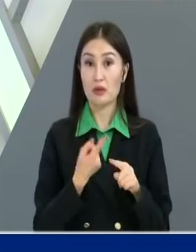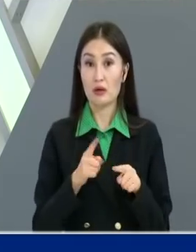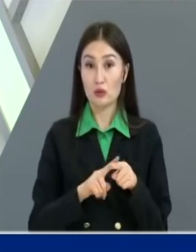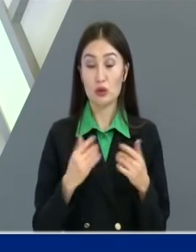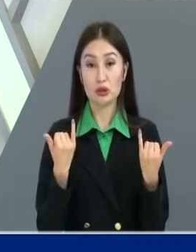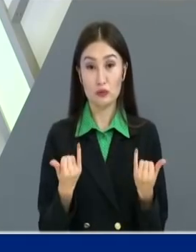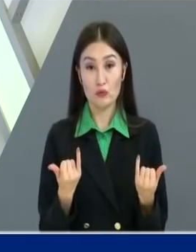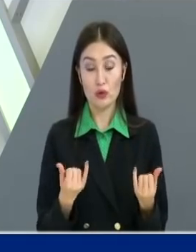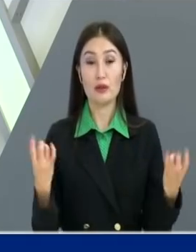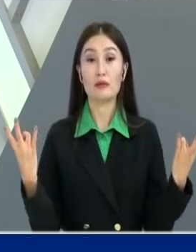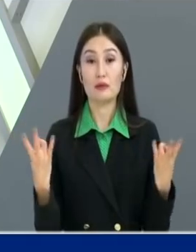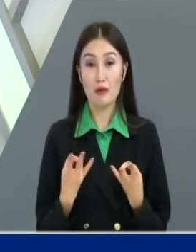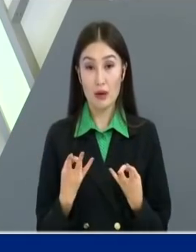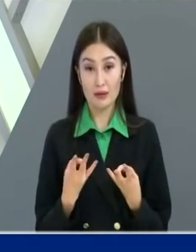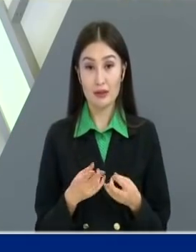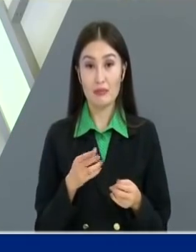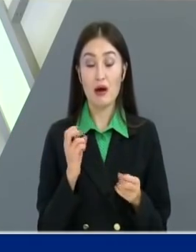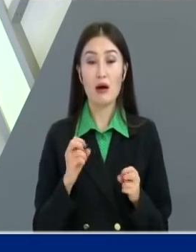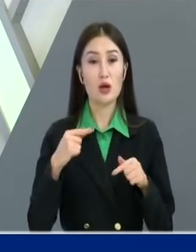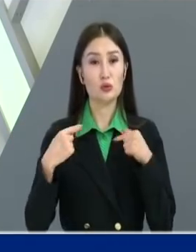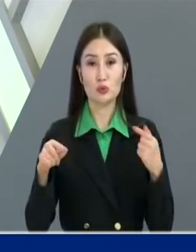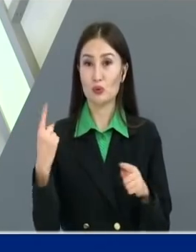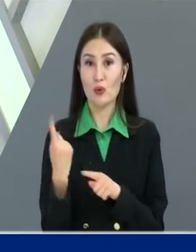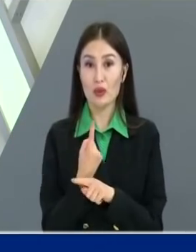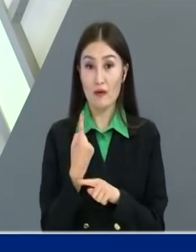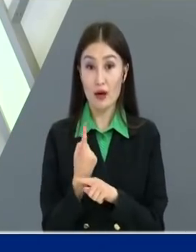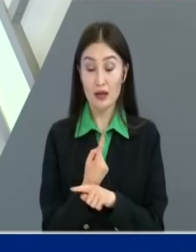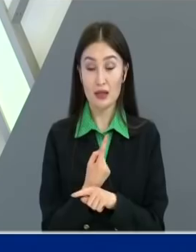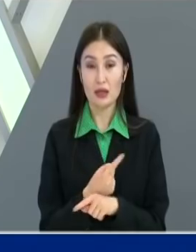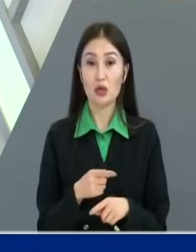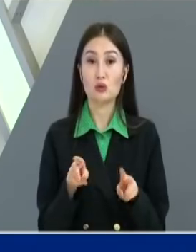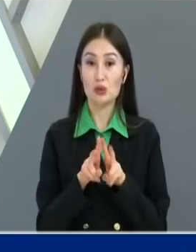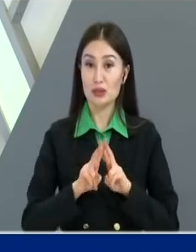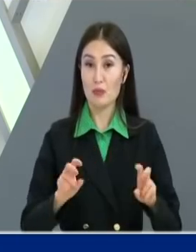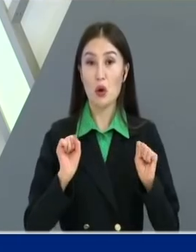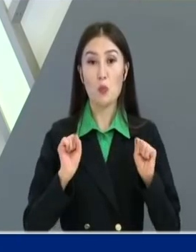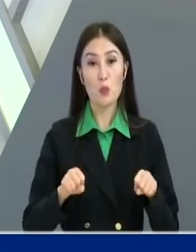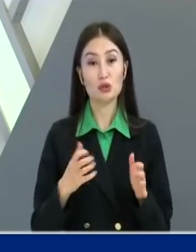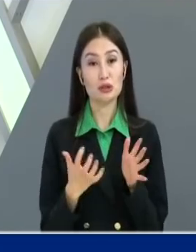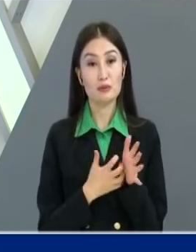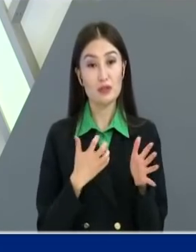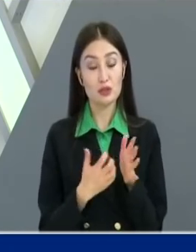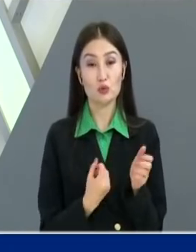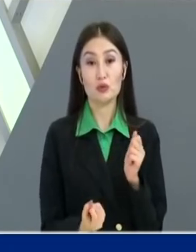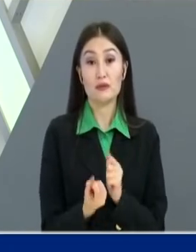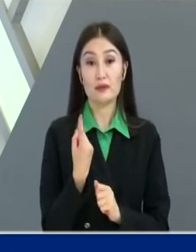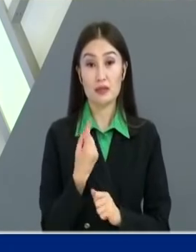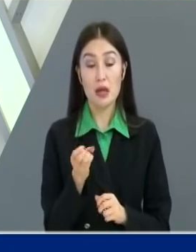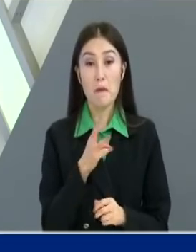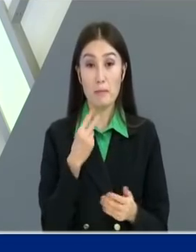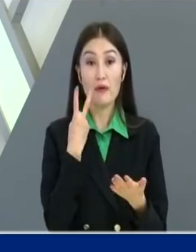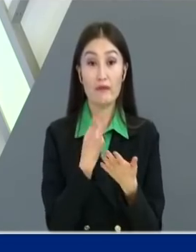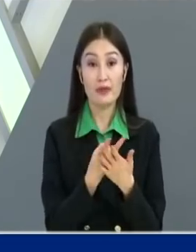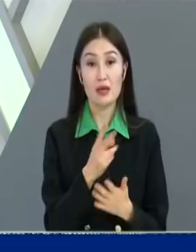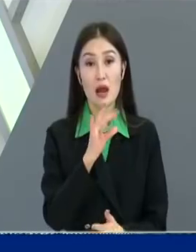сегодня остро необходимы, как никакой другой товар на сегодняшний день, то же самое, может возникнуть дефицит, как мы это уже видели в июне, в